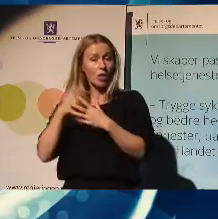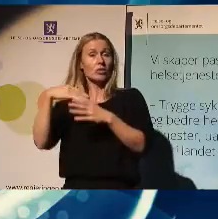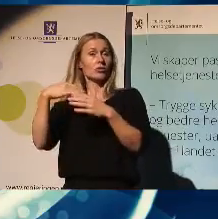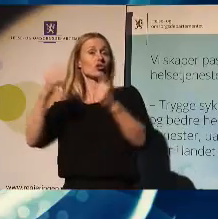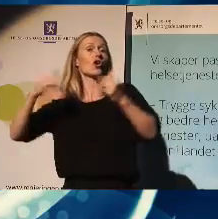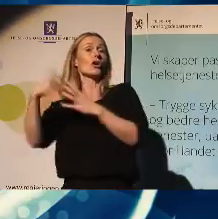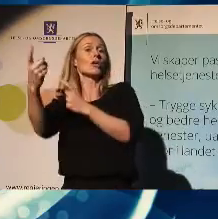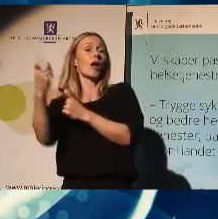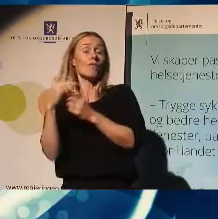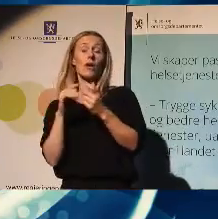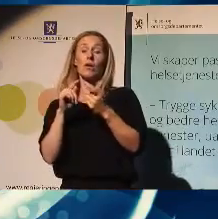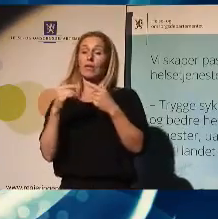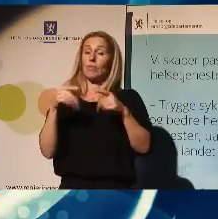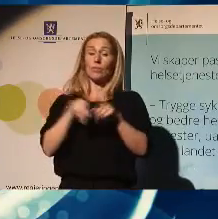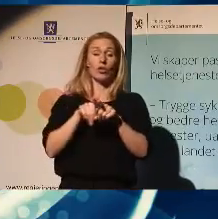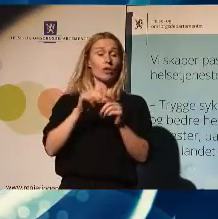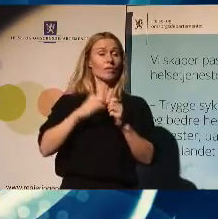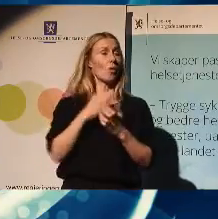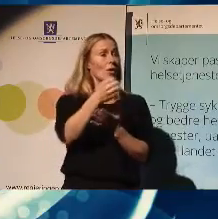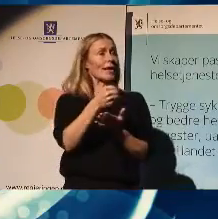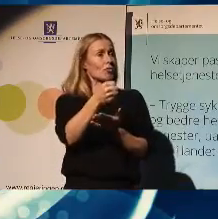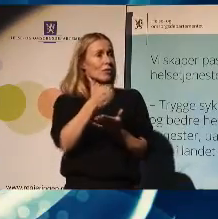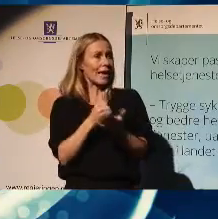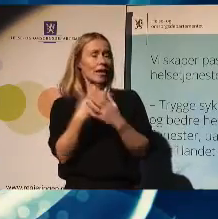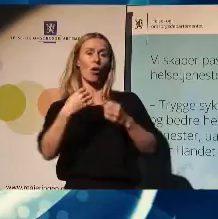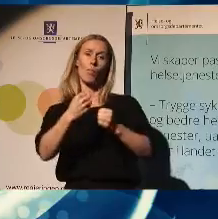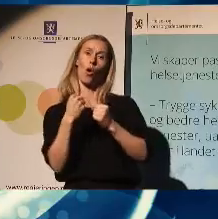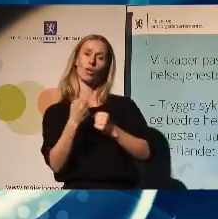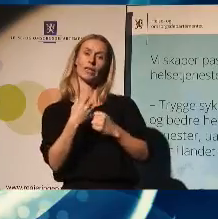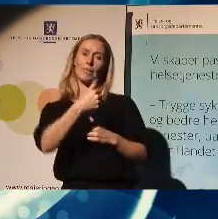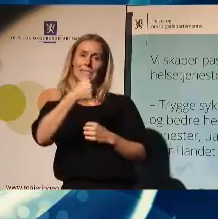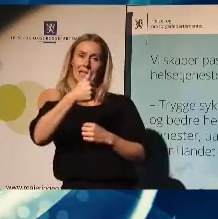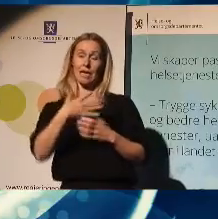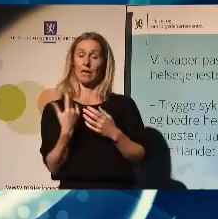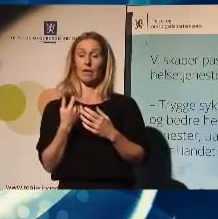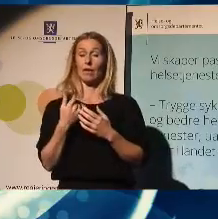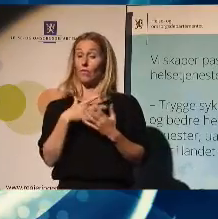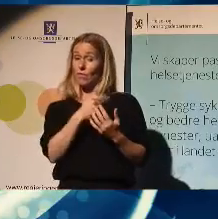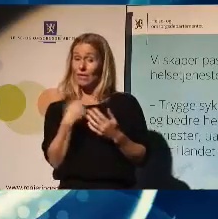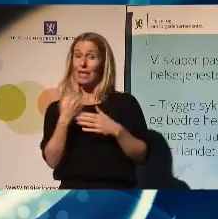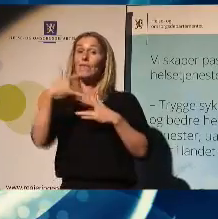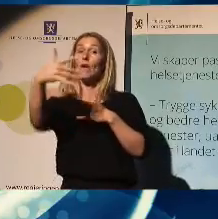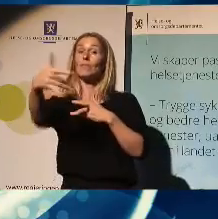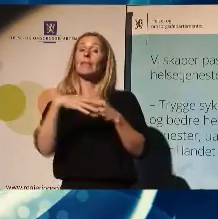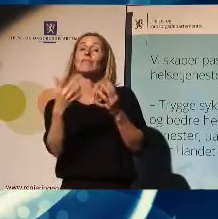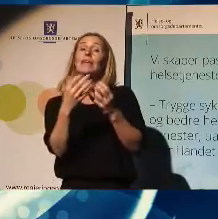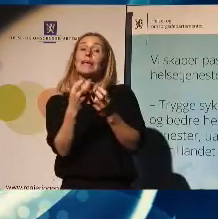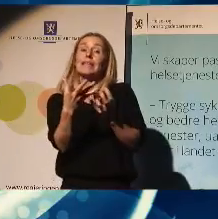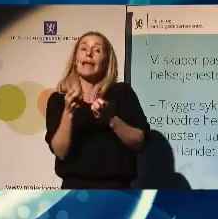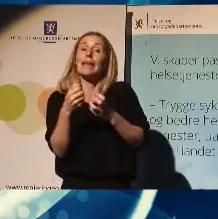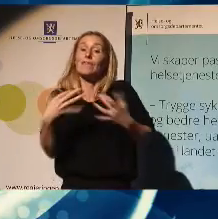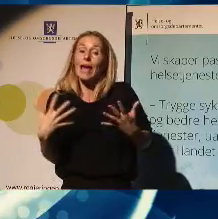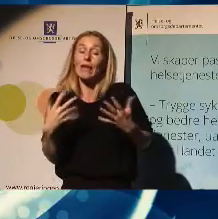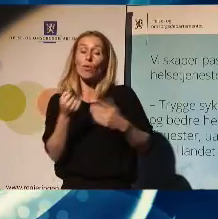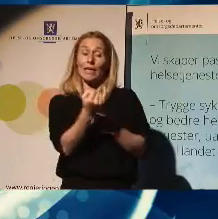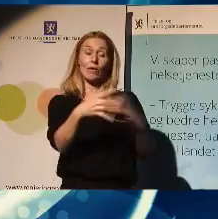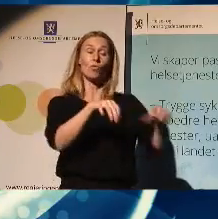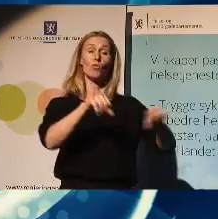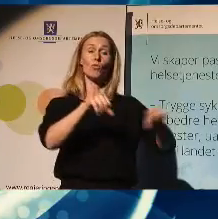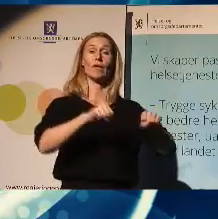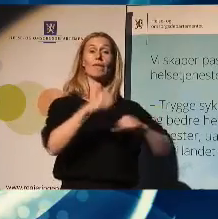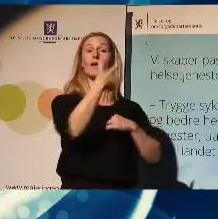å rekruttere og beholde de beste. Fordi, som statsråden sa, vi kommer til å trenge mange flere, og I kommunen 70 000 flere frem